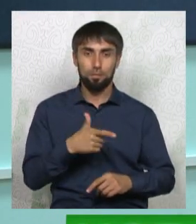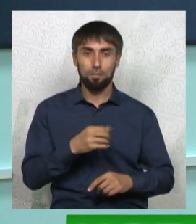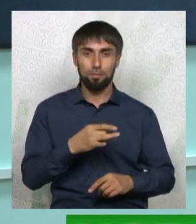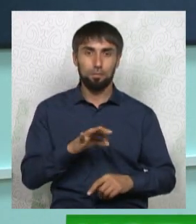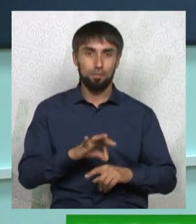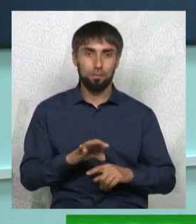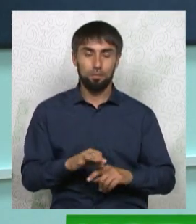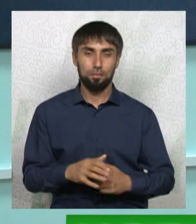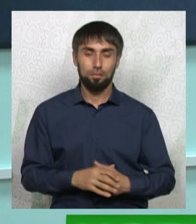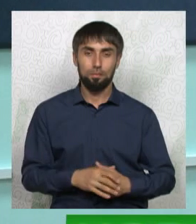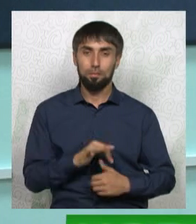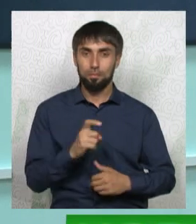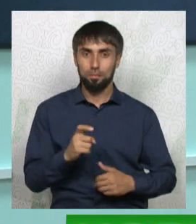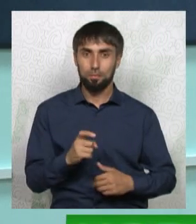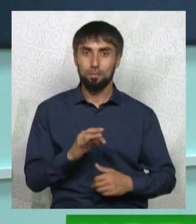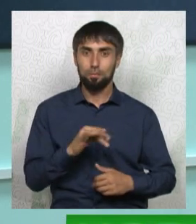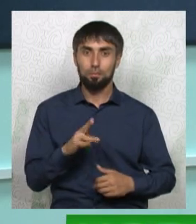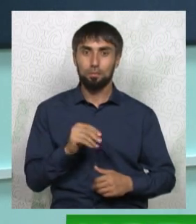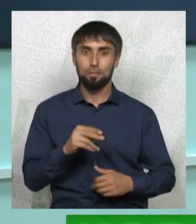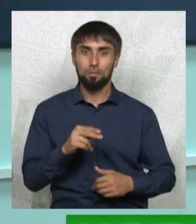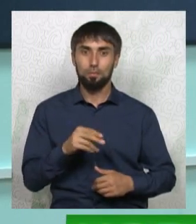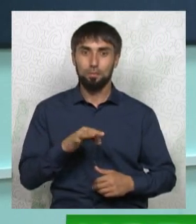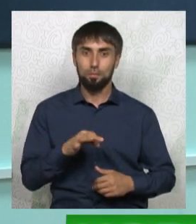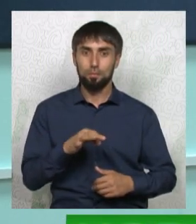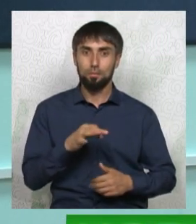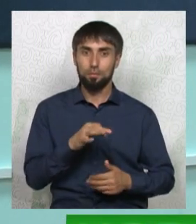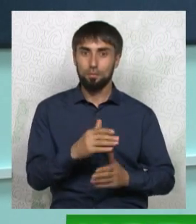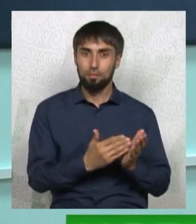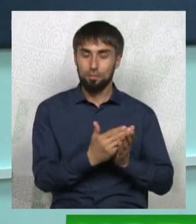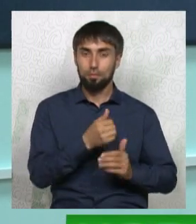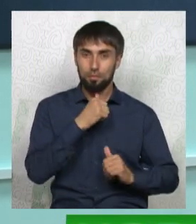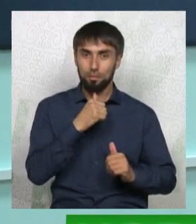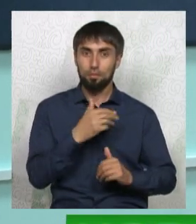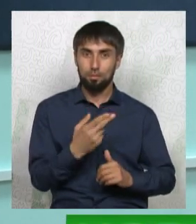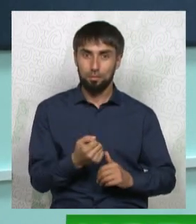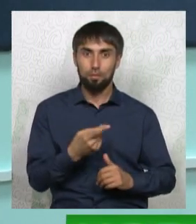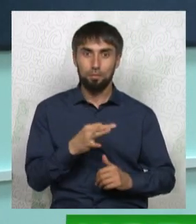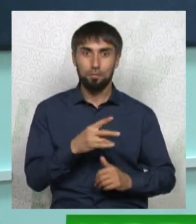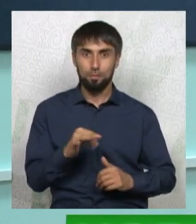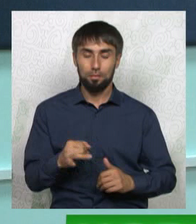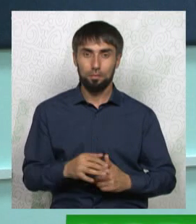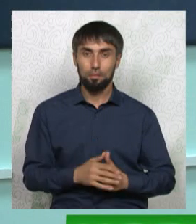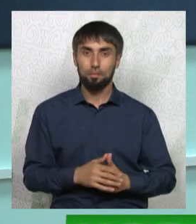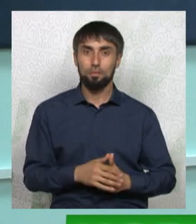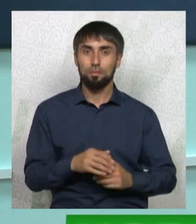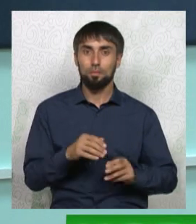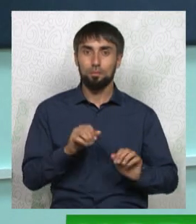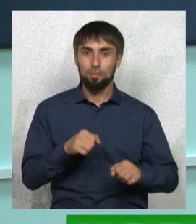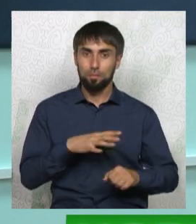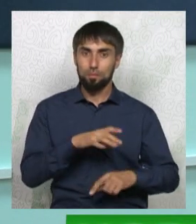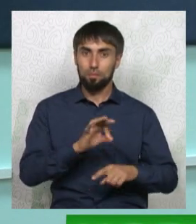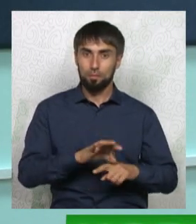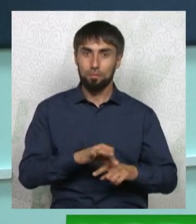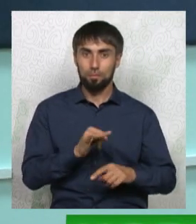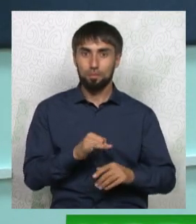гипертонической болезнью, их, они как так как лежат в группе высокого риска, то есть они подвержены